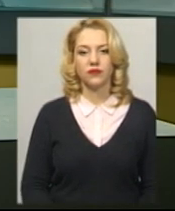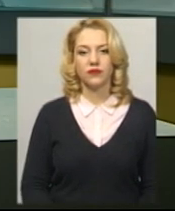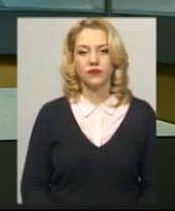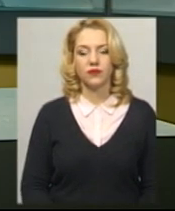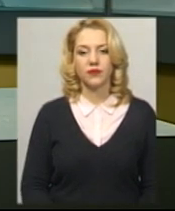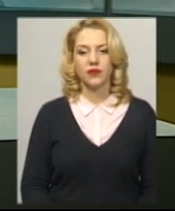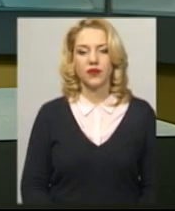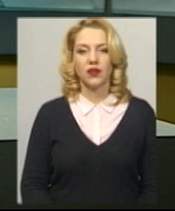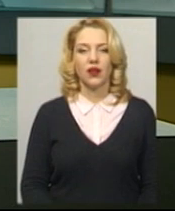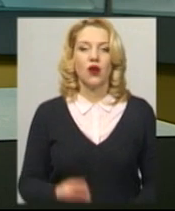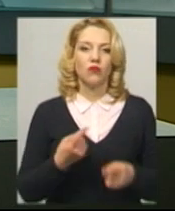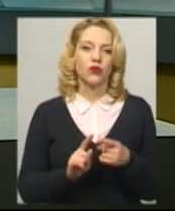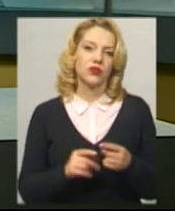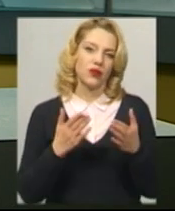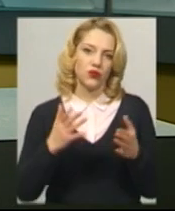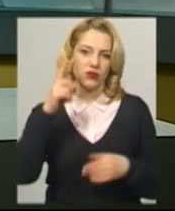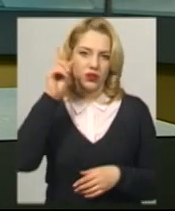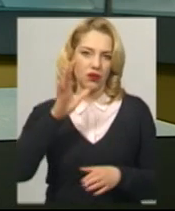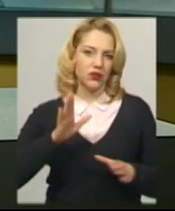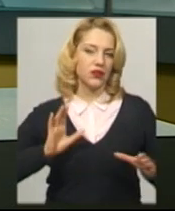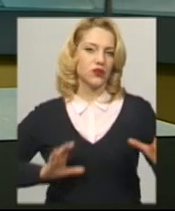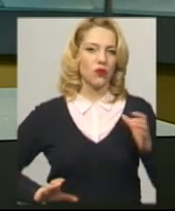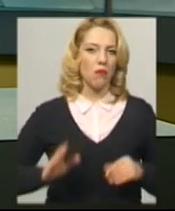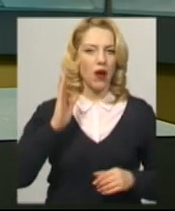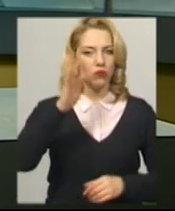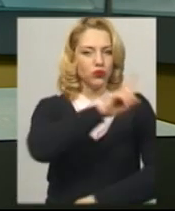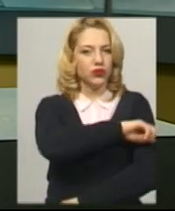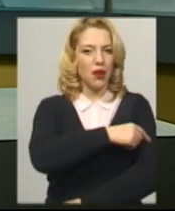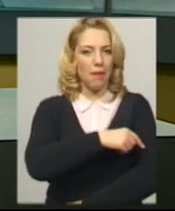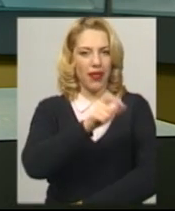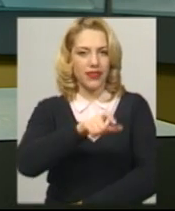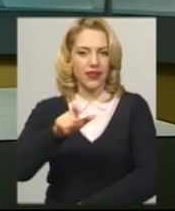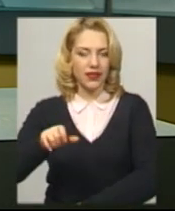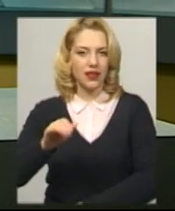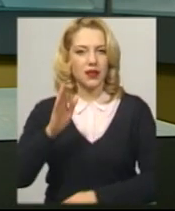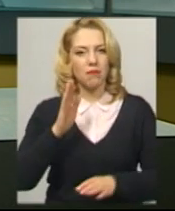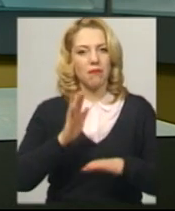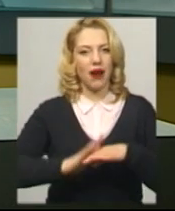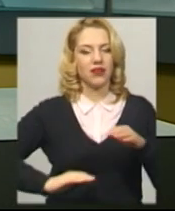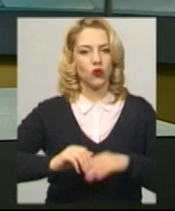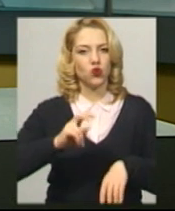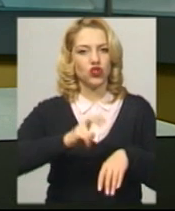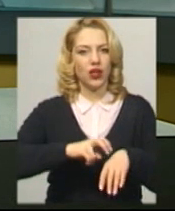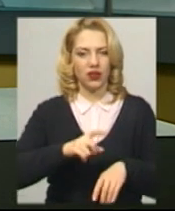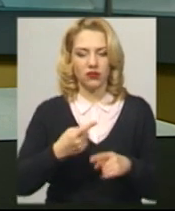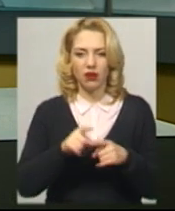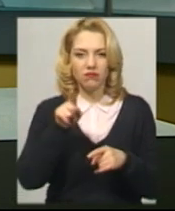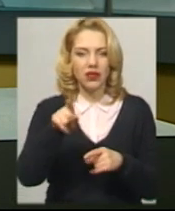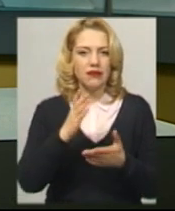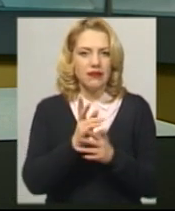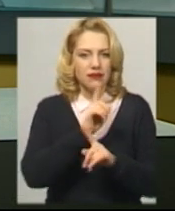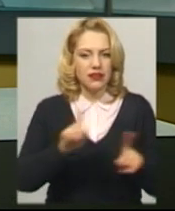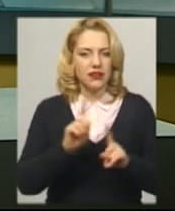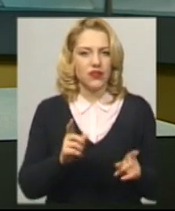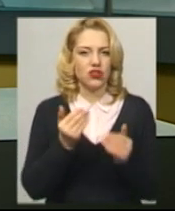Про цей музей знають лише студенти, майбутні медики та практикуючі лікарі. У ньому незвичні для пересічних людей експонати